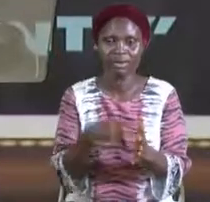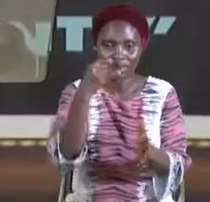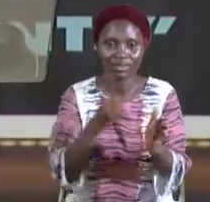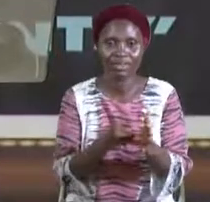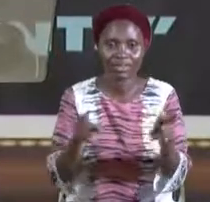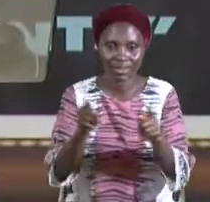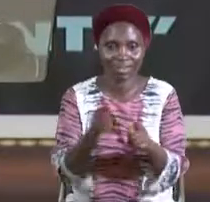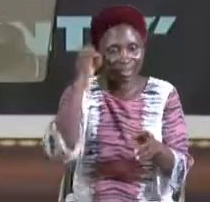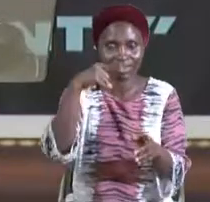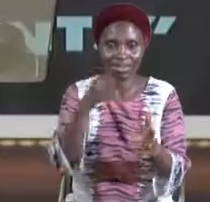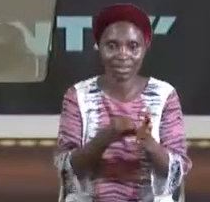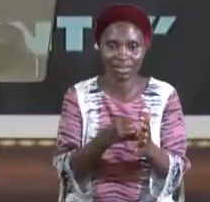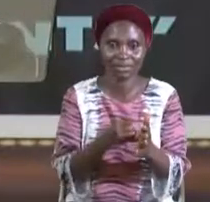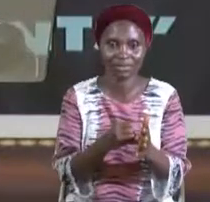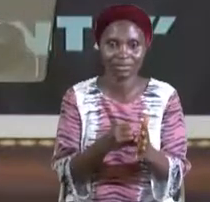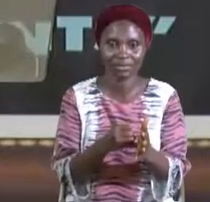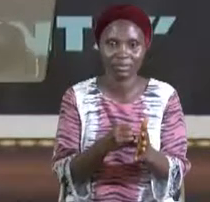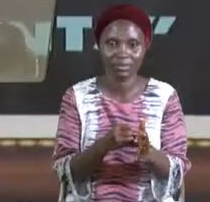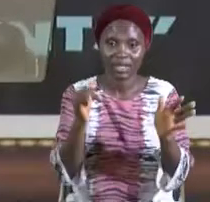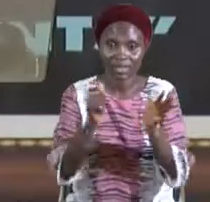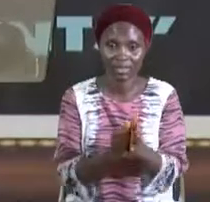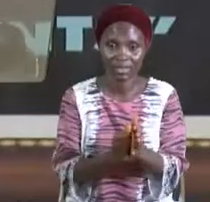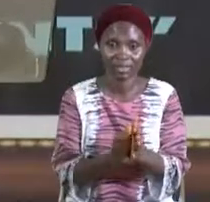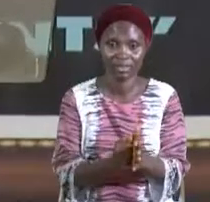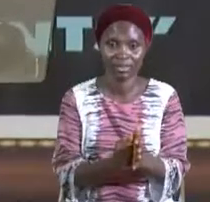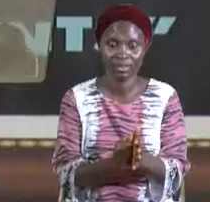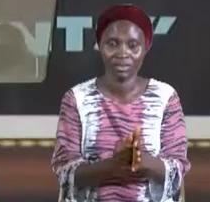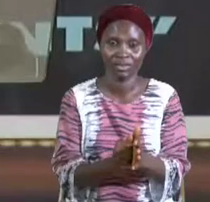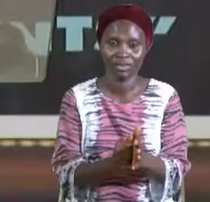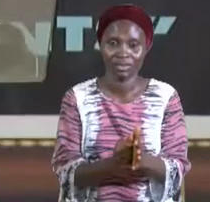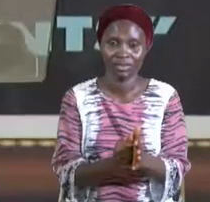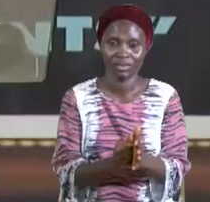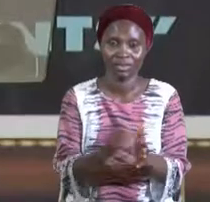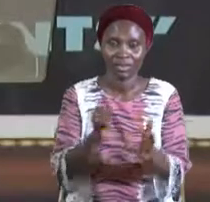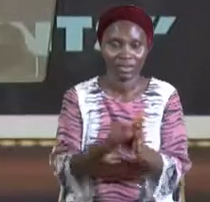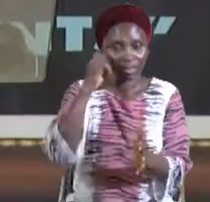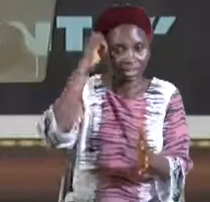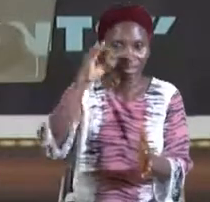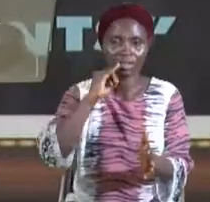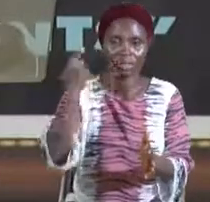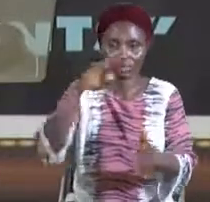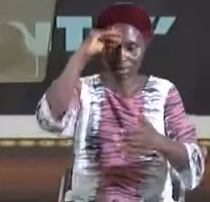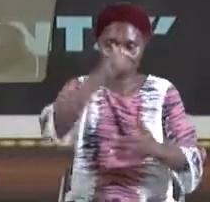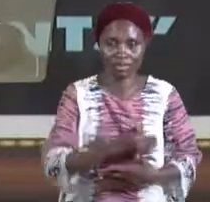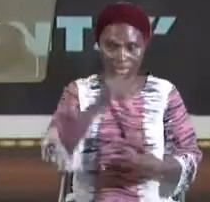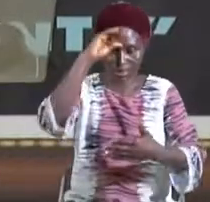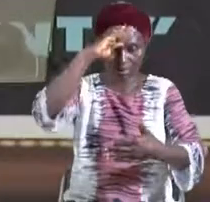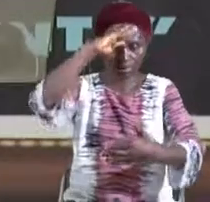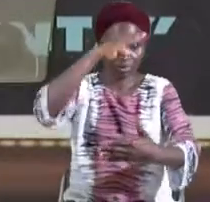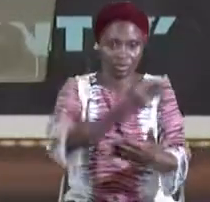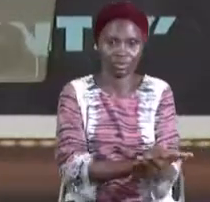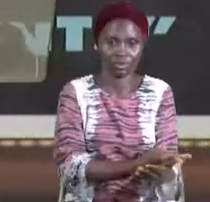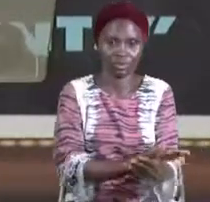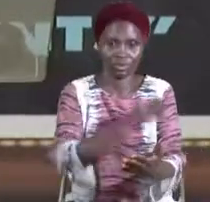Dites-le comme il a dit que Jésus est le Fils de Dieu. L'homme qui argumentait